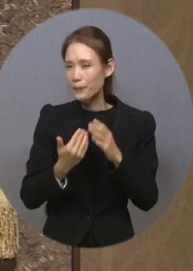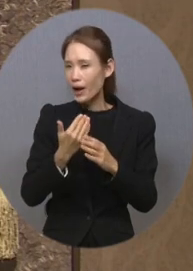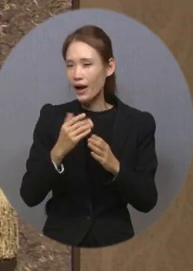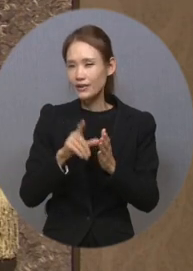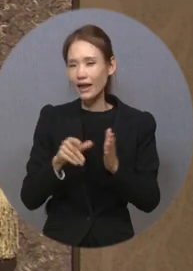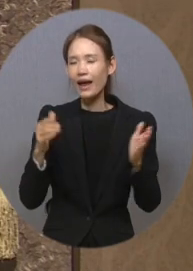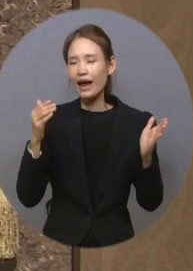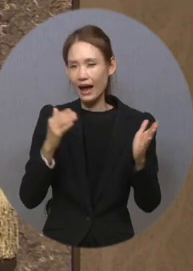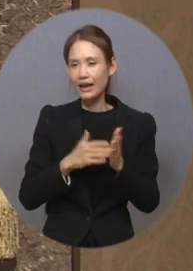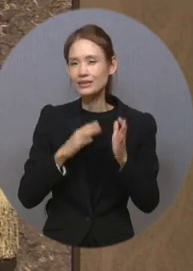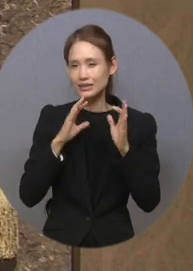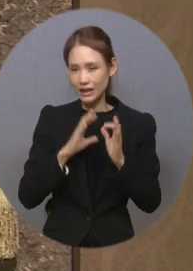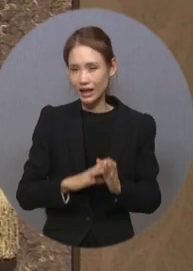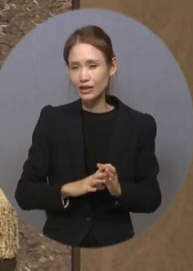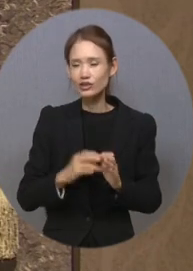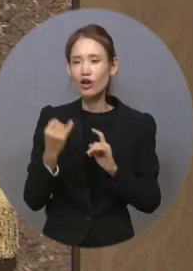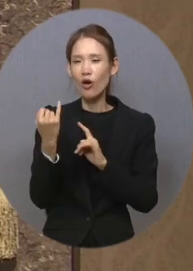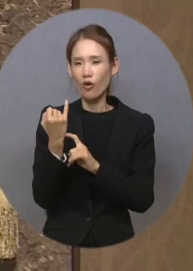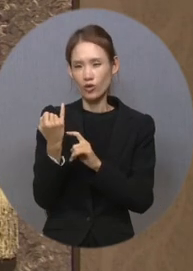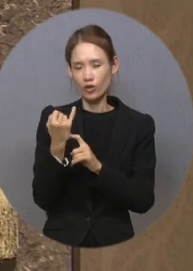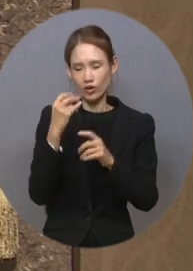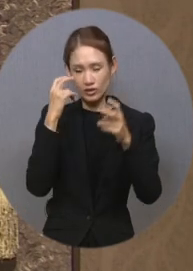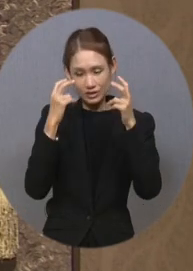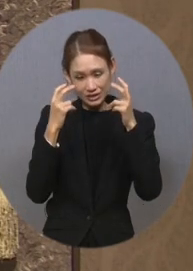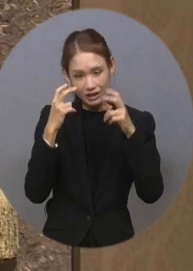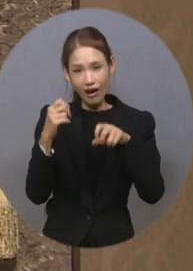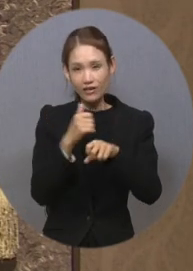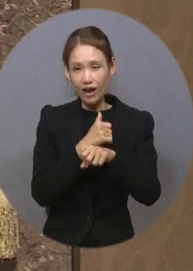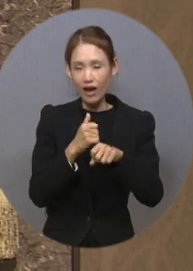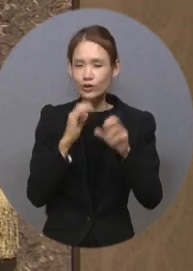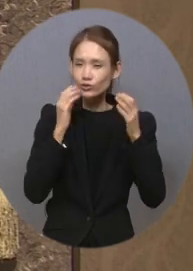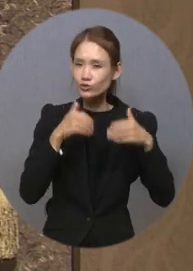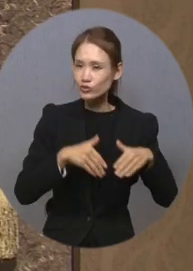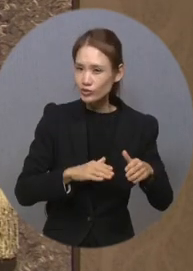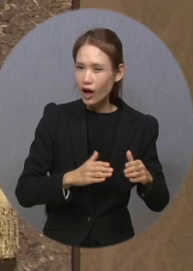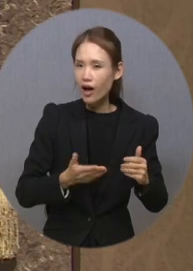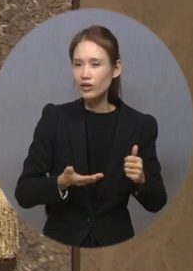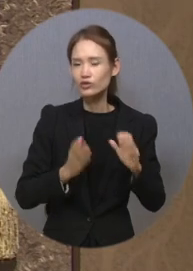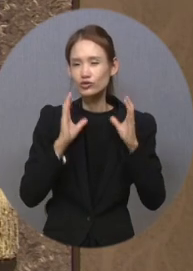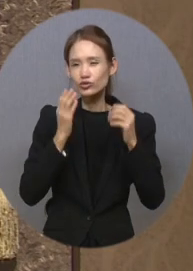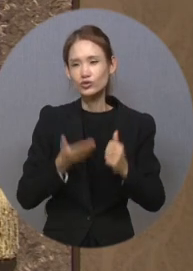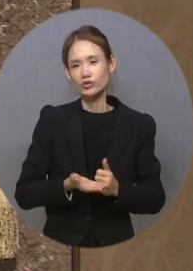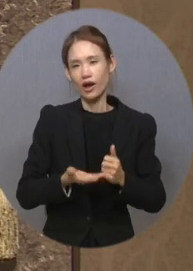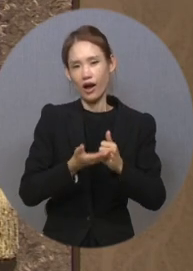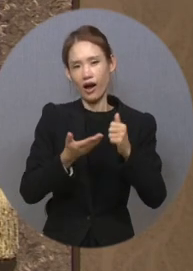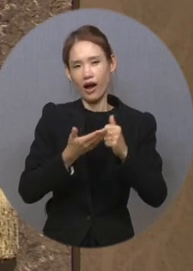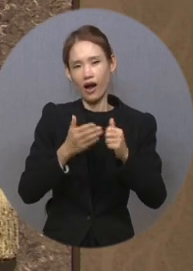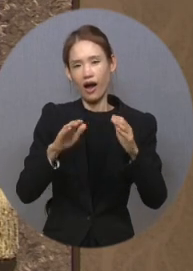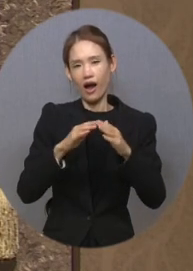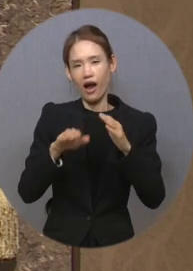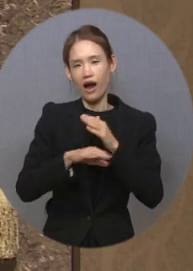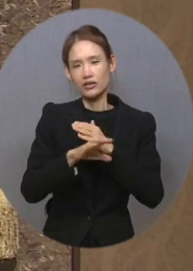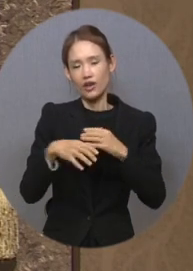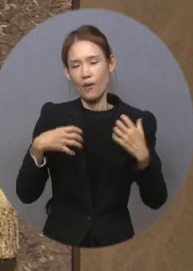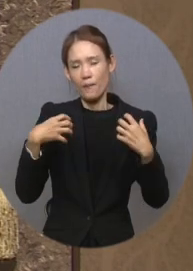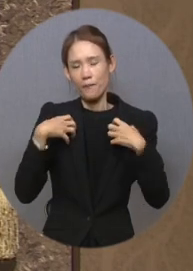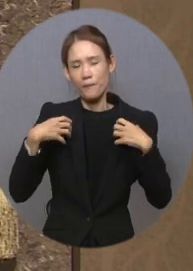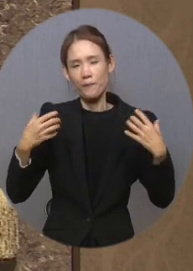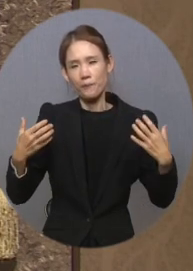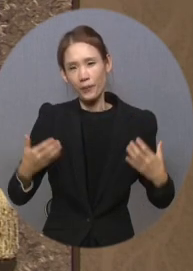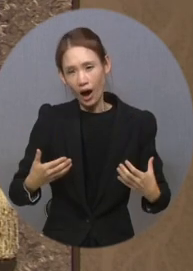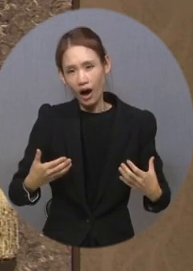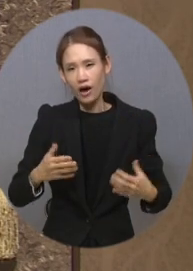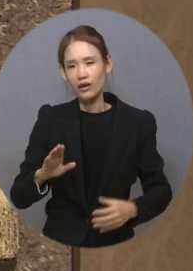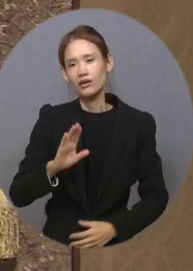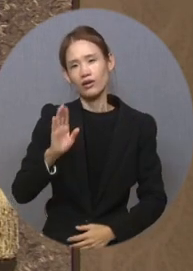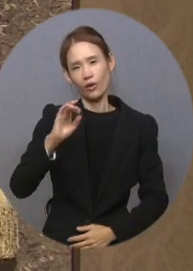이제 직장도 다 다니지요. 네. 출산, 육아, 가사까지 여성이 전담한다 그러면 그거는